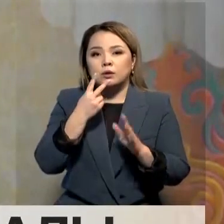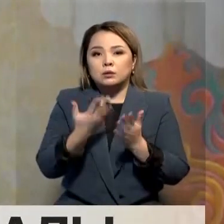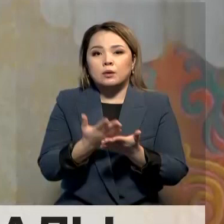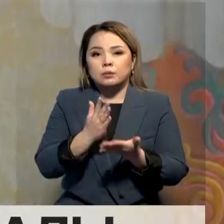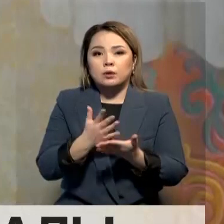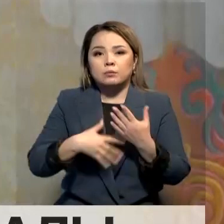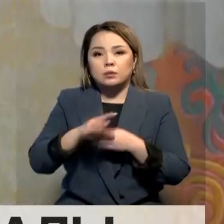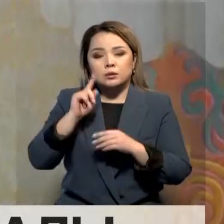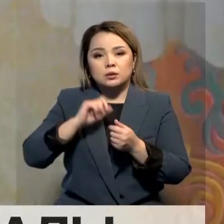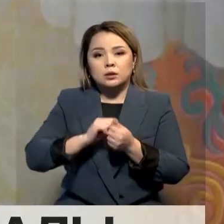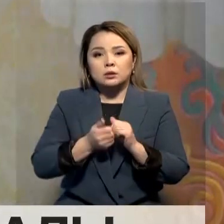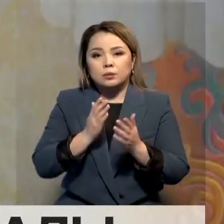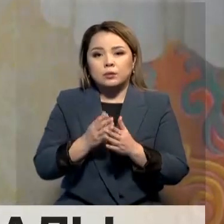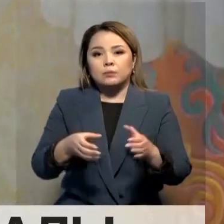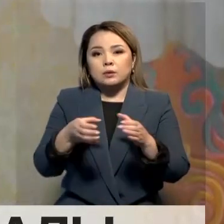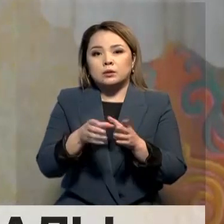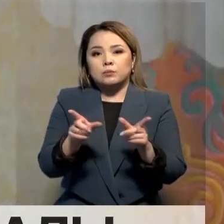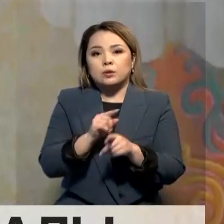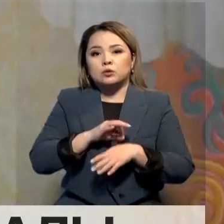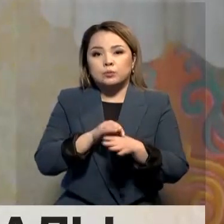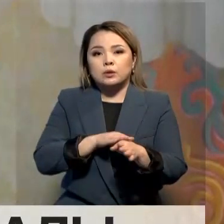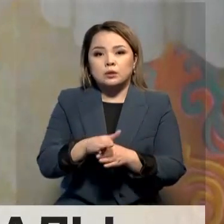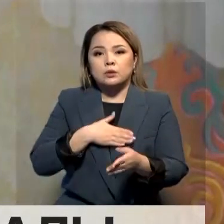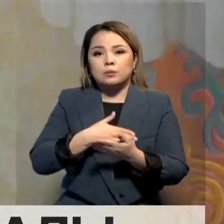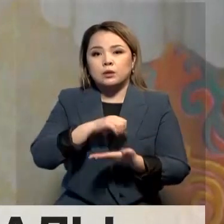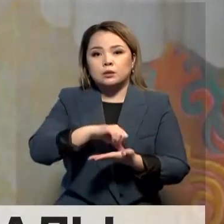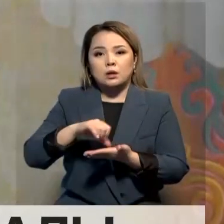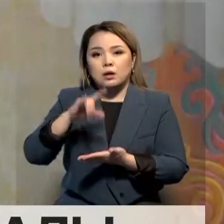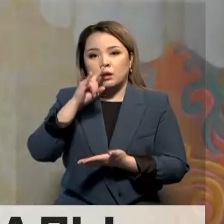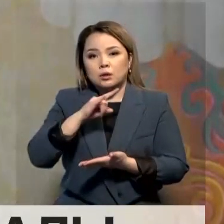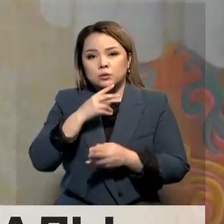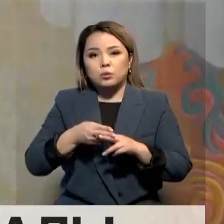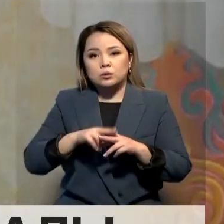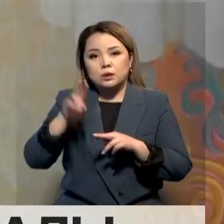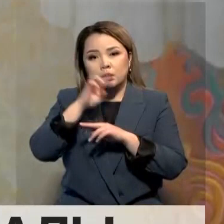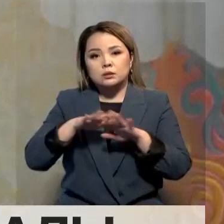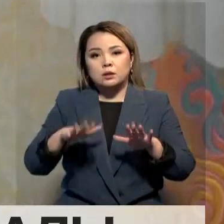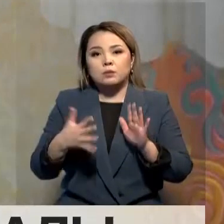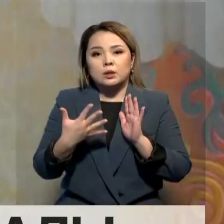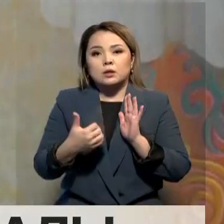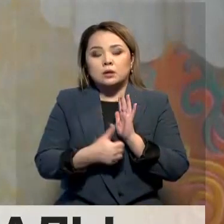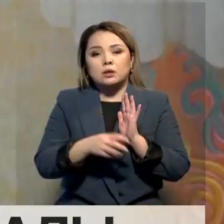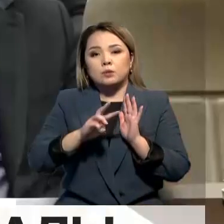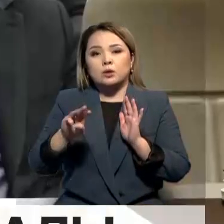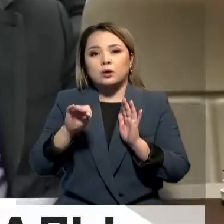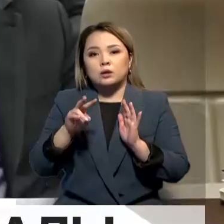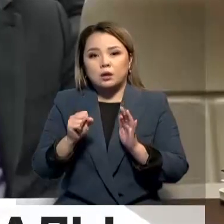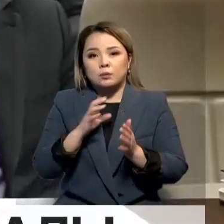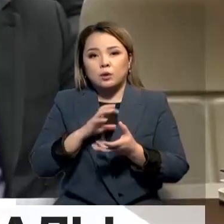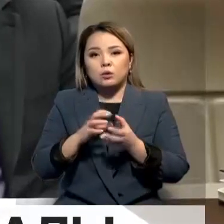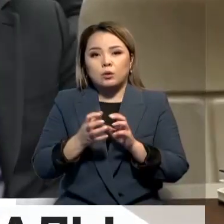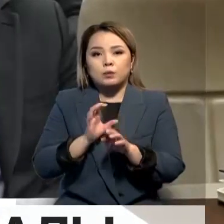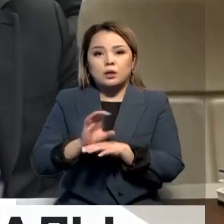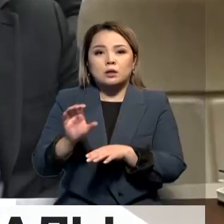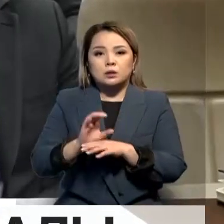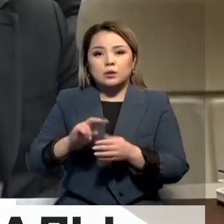Оны барынша ескеріп, бірлескен іс-әрекеттерге кірісуіміз керек. Қазақстан осы елге 5-6 миллион тонна көмір экспорттауға